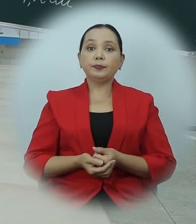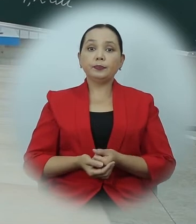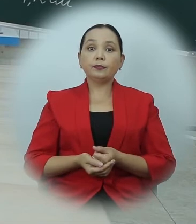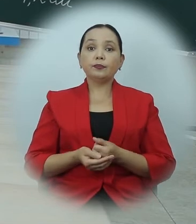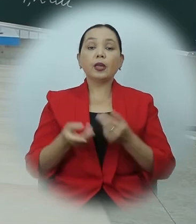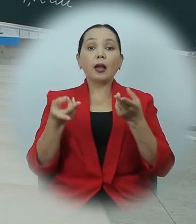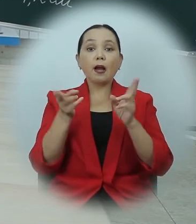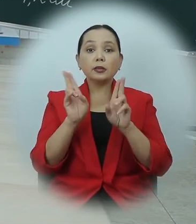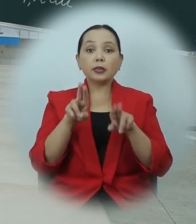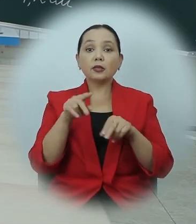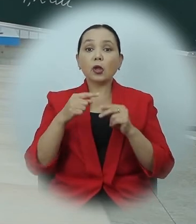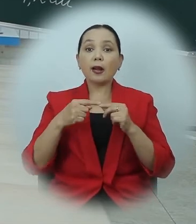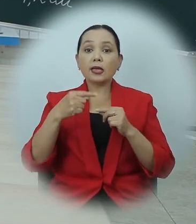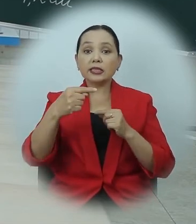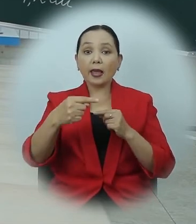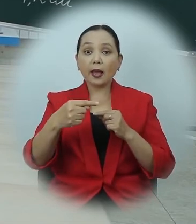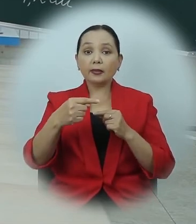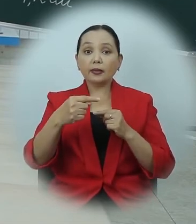Т8. Оставшееся расстояние